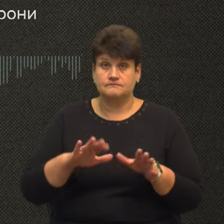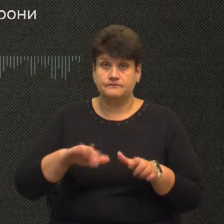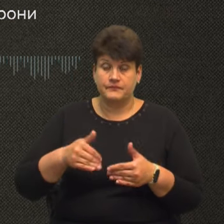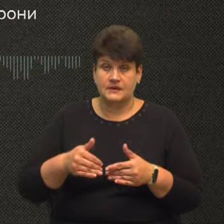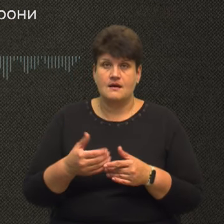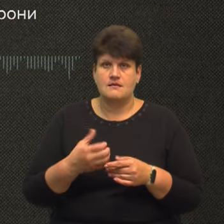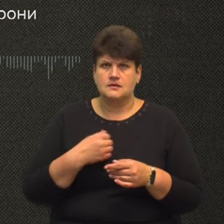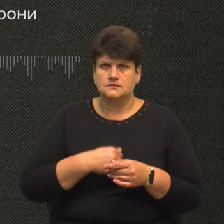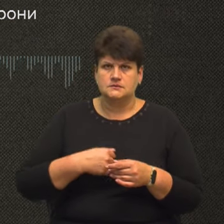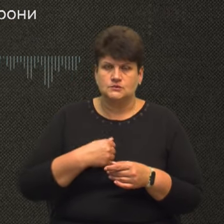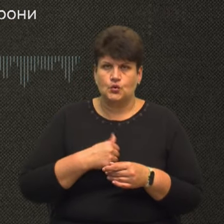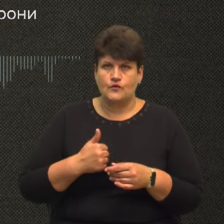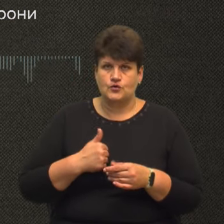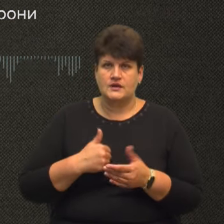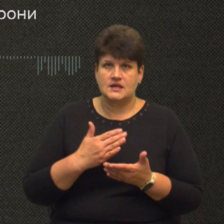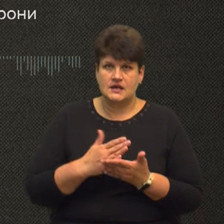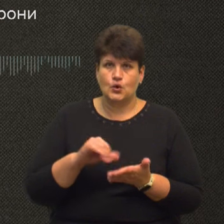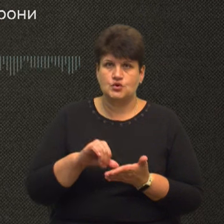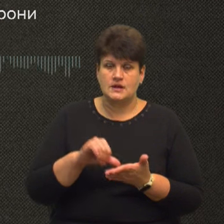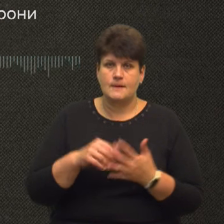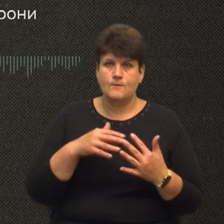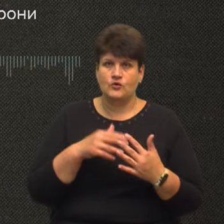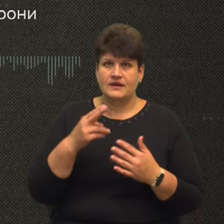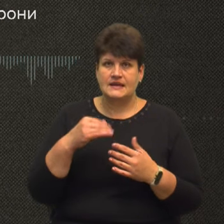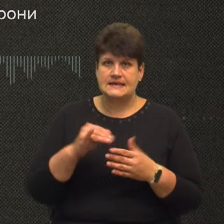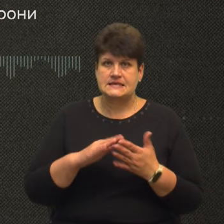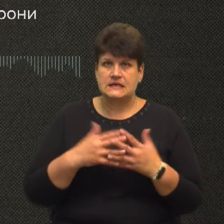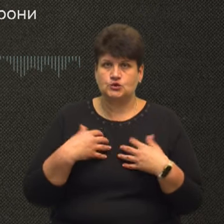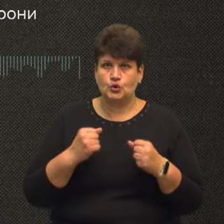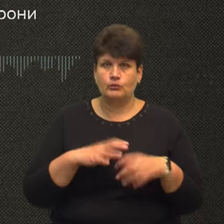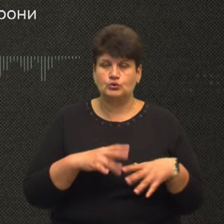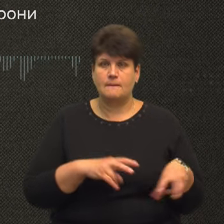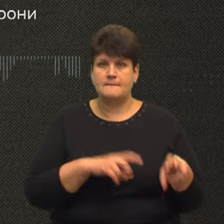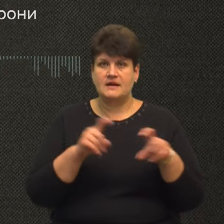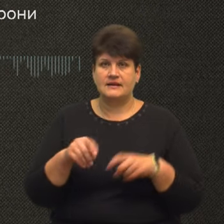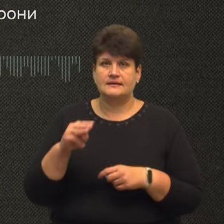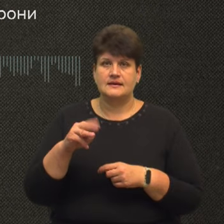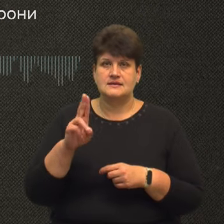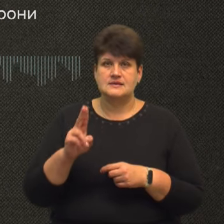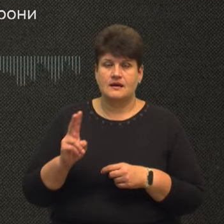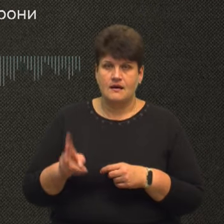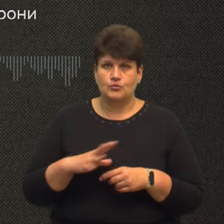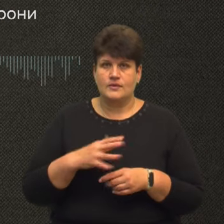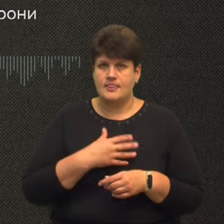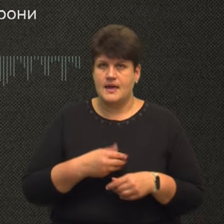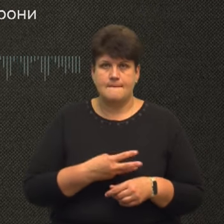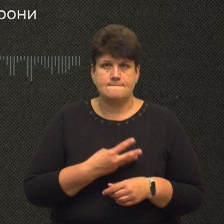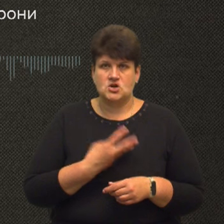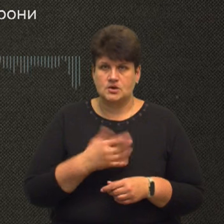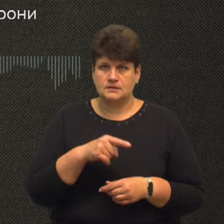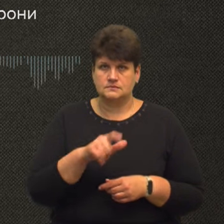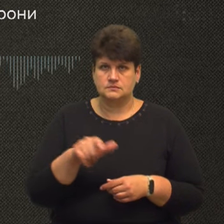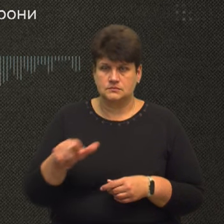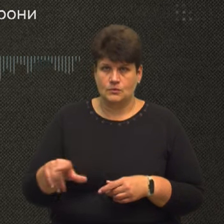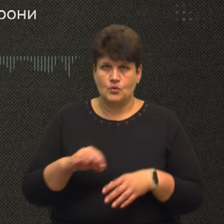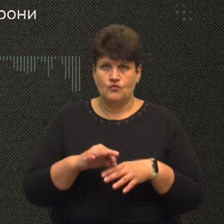у військових які є учасниками бойових дій та за станом здоров'я були переведені до ТЦК викликало небажання вказаними особами проходити